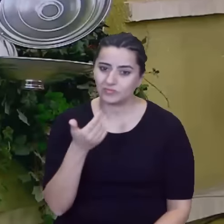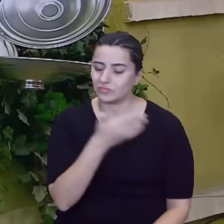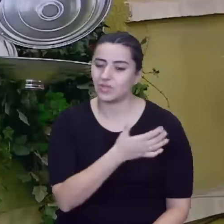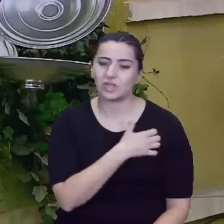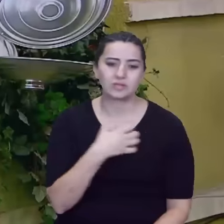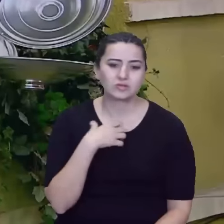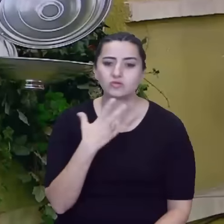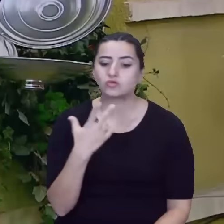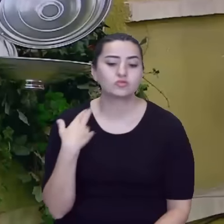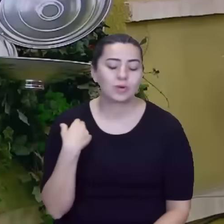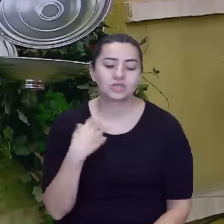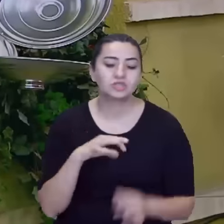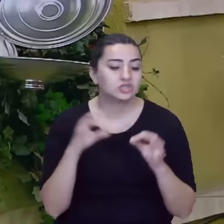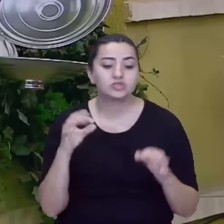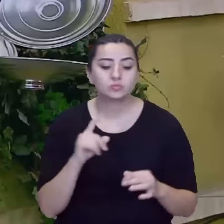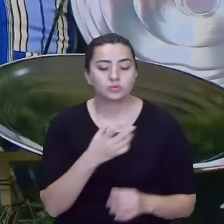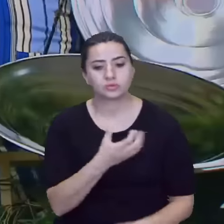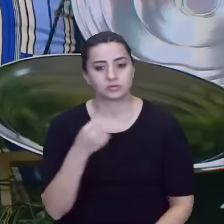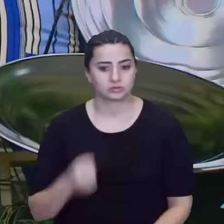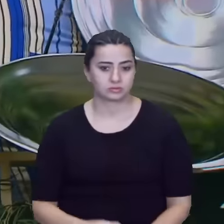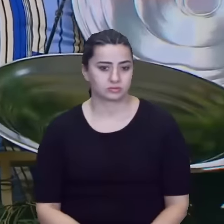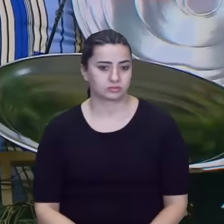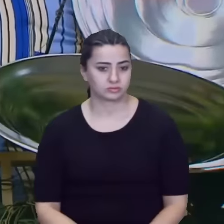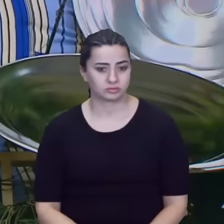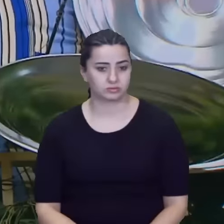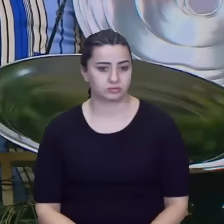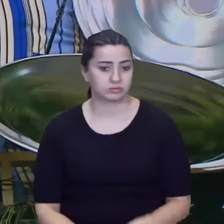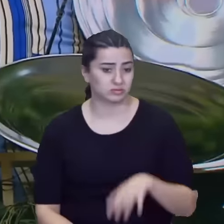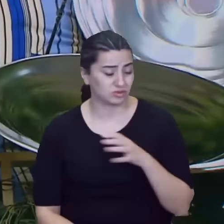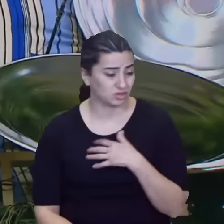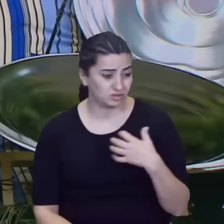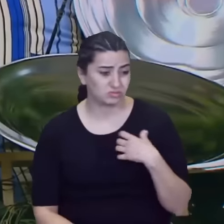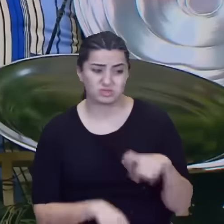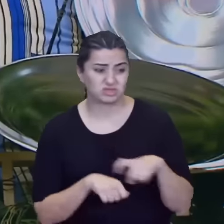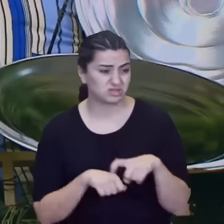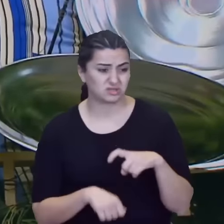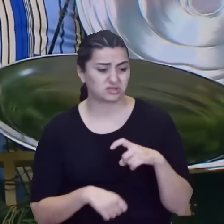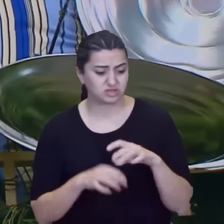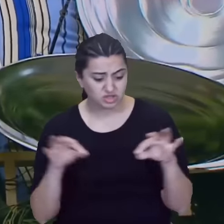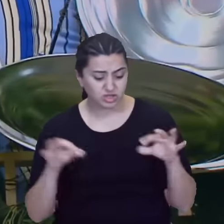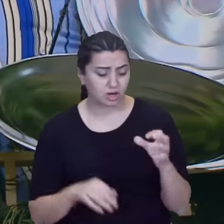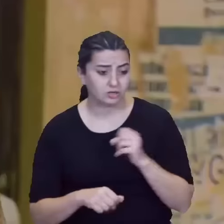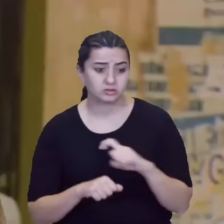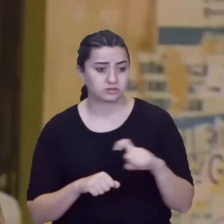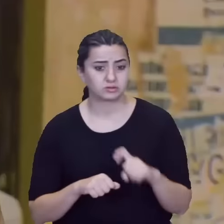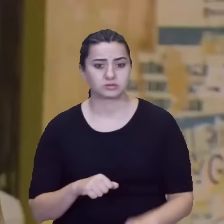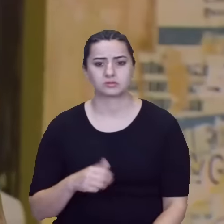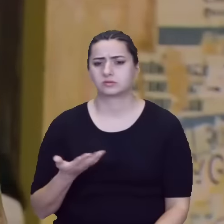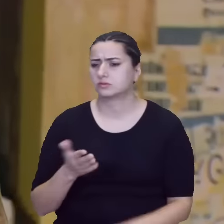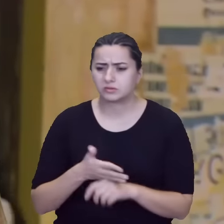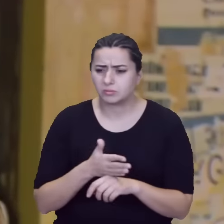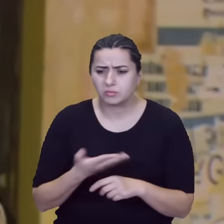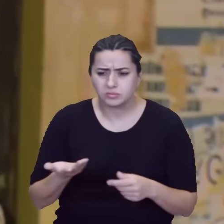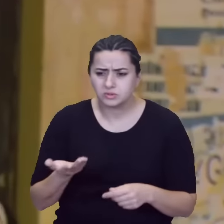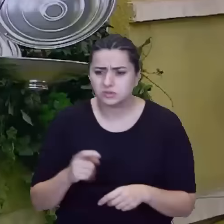Git annenin üç numaralı şişi varsa hemen kap gel Dilek. Ay şey ya, annem şimdi kızmasın şişlerini aldığımıza. Ya niye